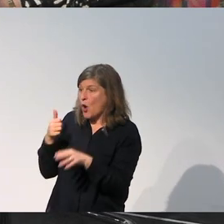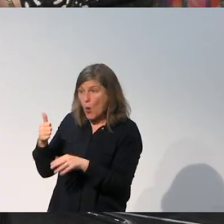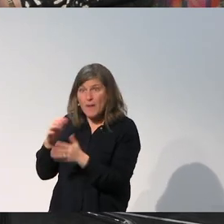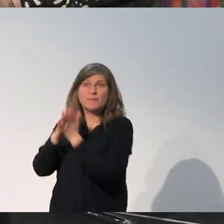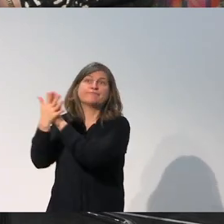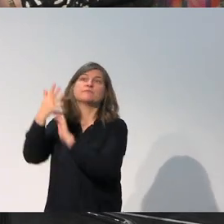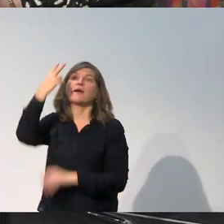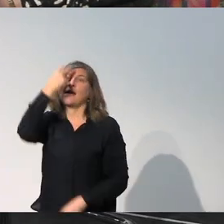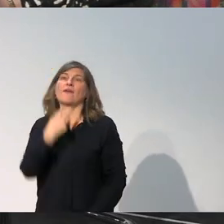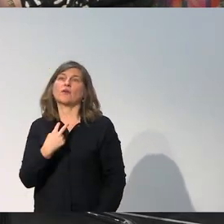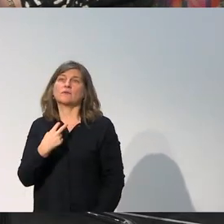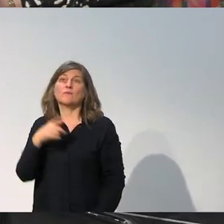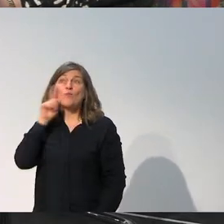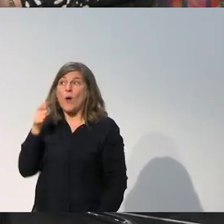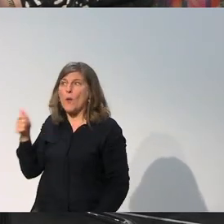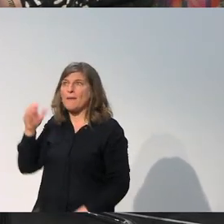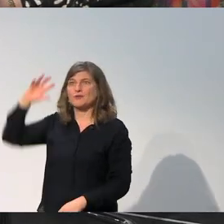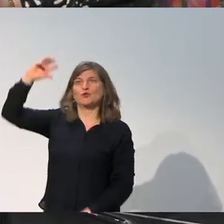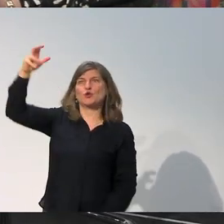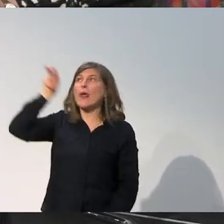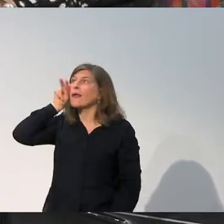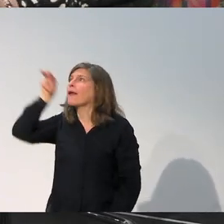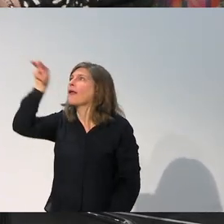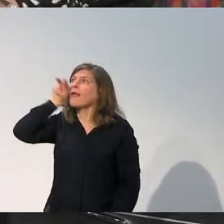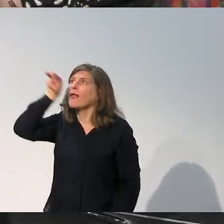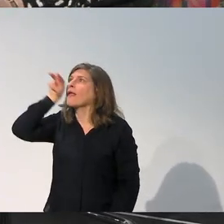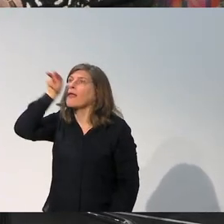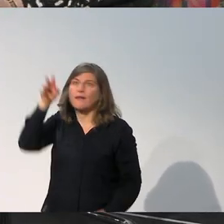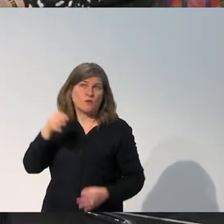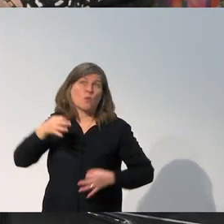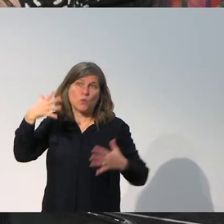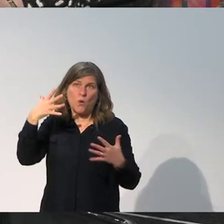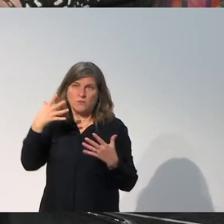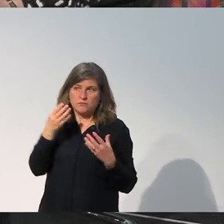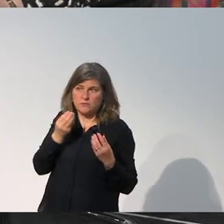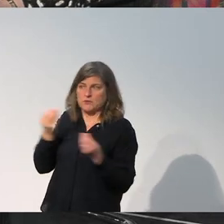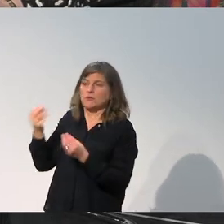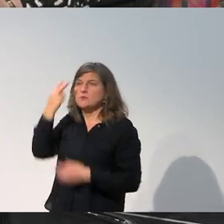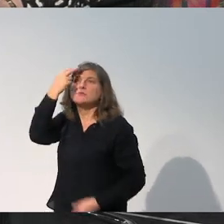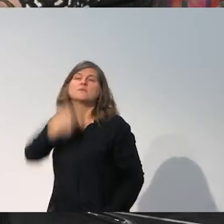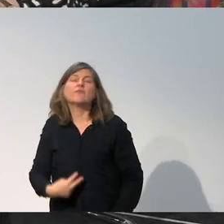aveugle. Donc, à force d'avoir regardé le soleil en face, vous avez aussi beaucoup joué sur